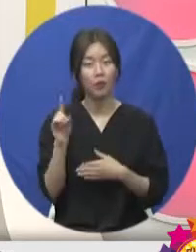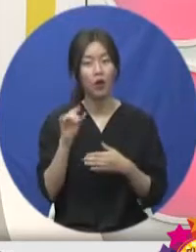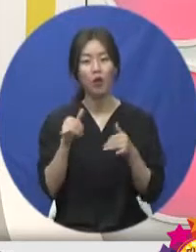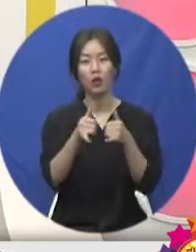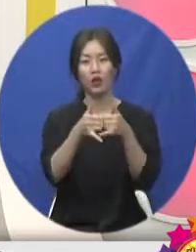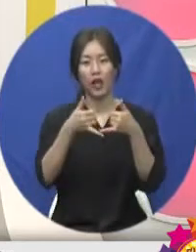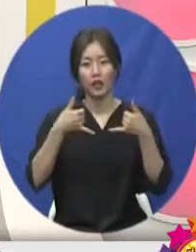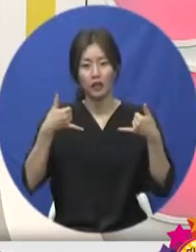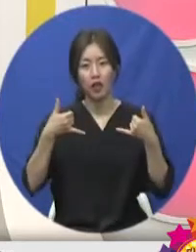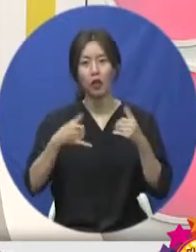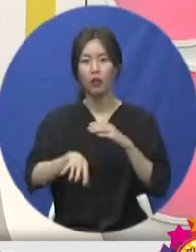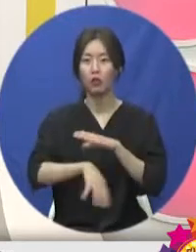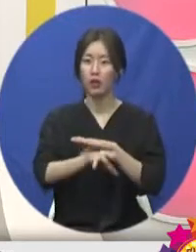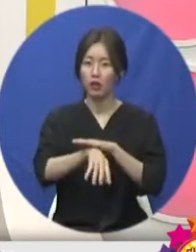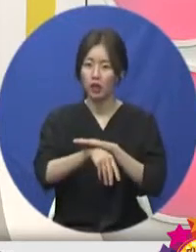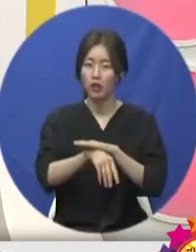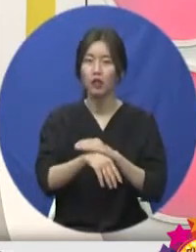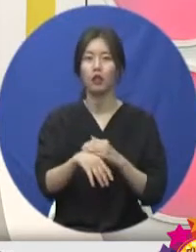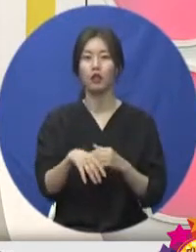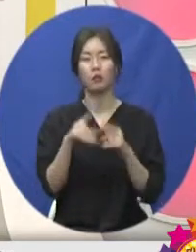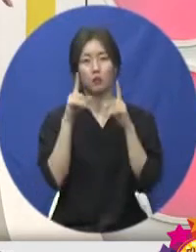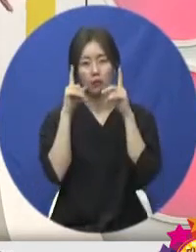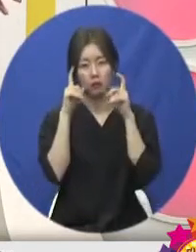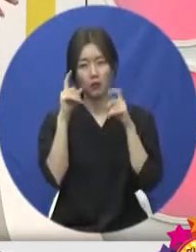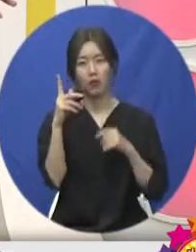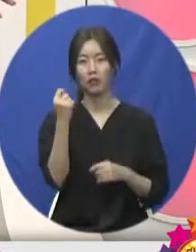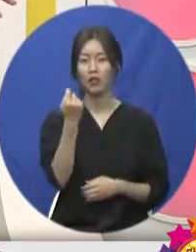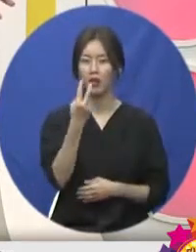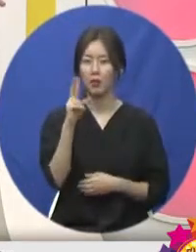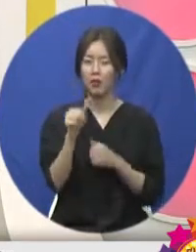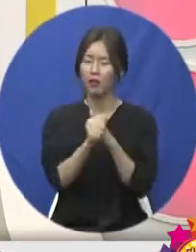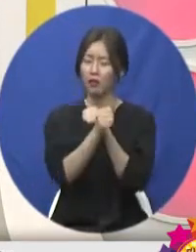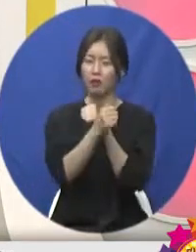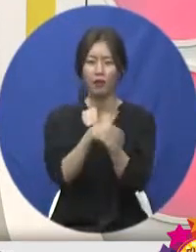냉장고, 세탁기, 카메라. TV 막 상품이